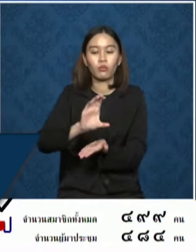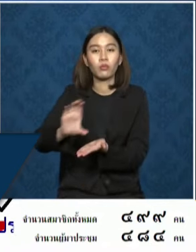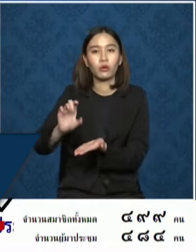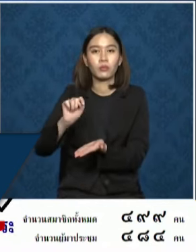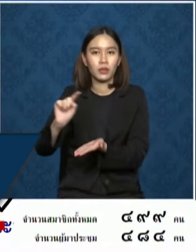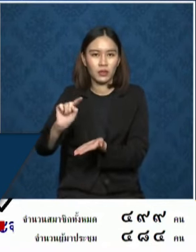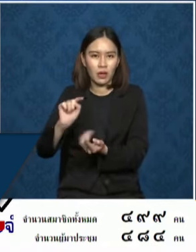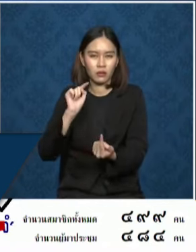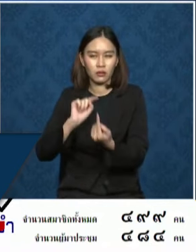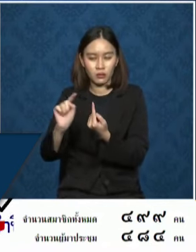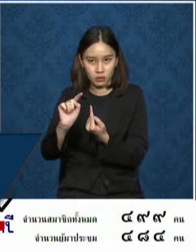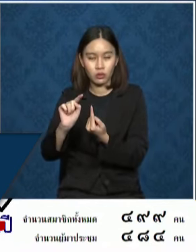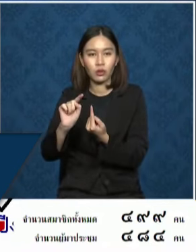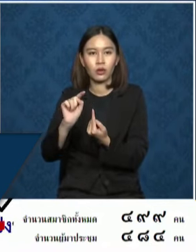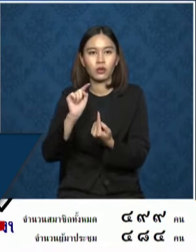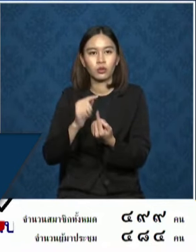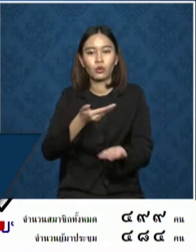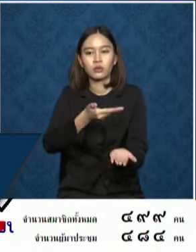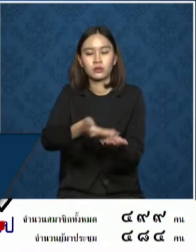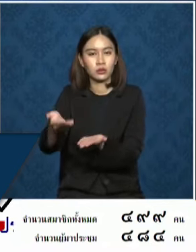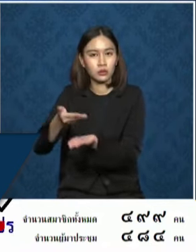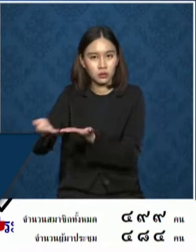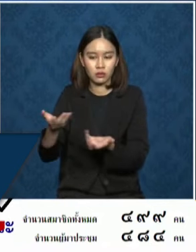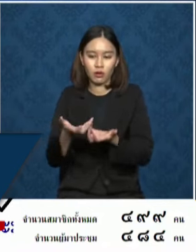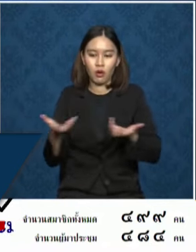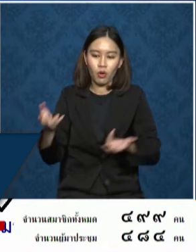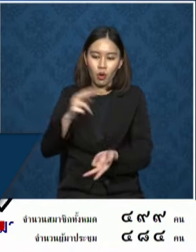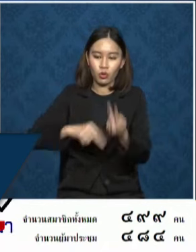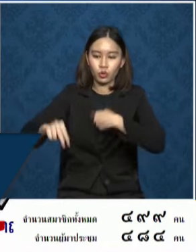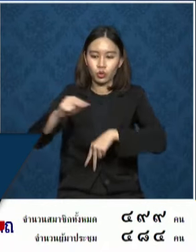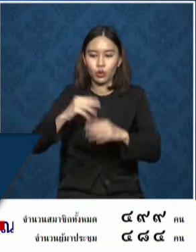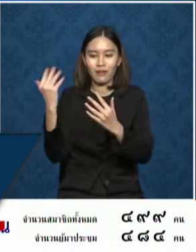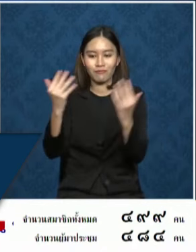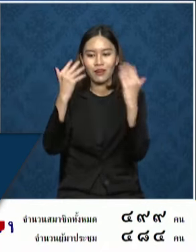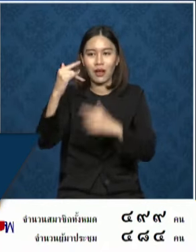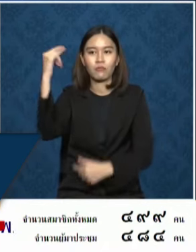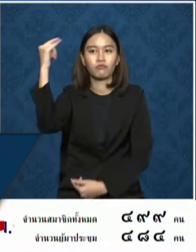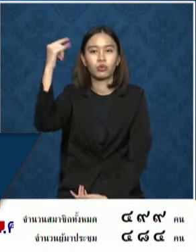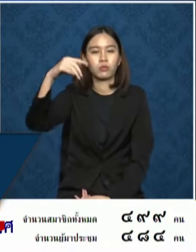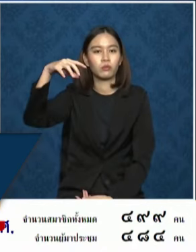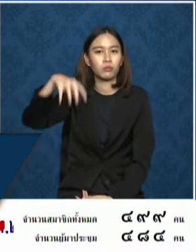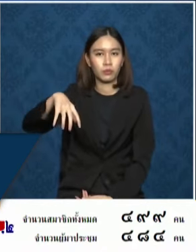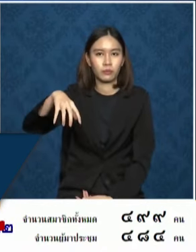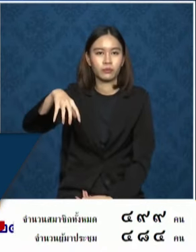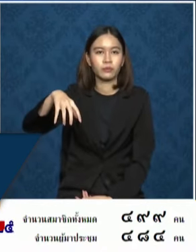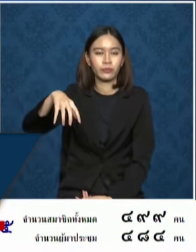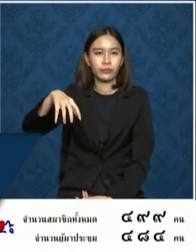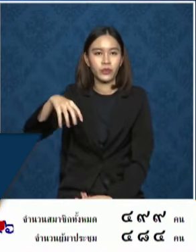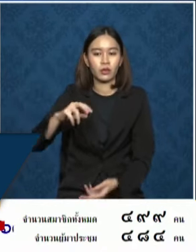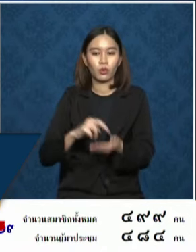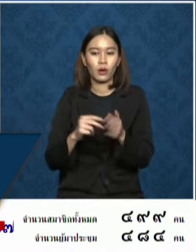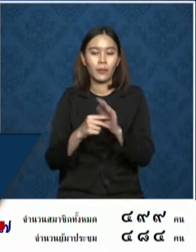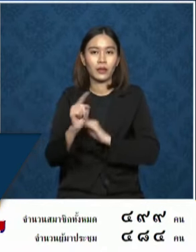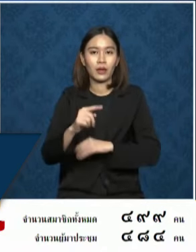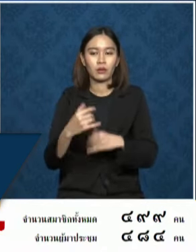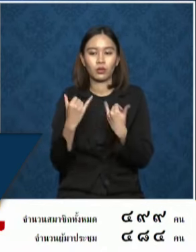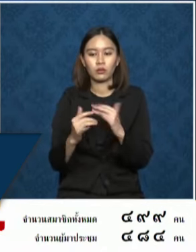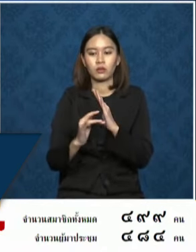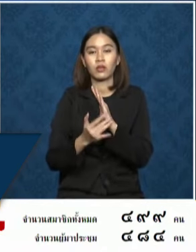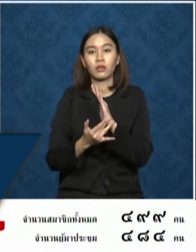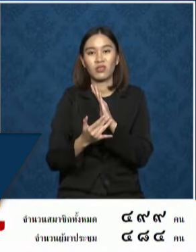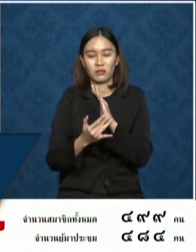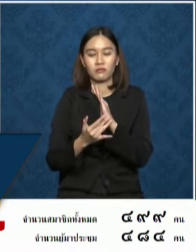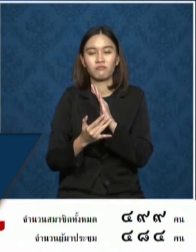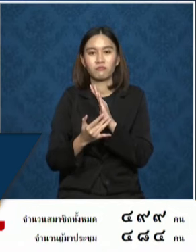ครับไปอยู่กับการซื้อเครื่องมือตรวจวัดอากาศของสนามบินนแทนนั่นแปลว่าตอนนี้เทคโนโลยีของ